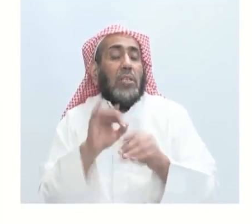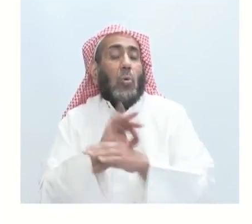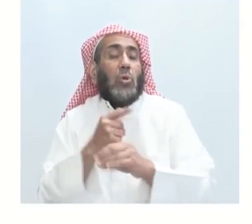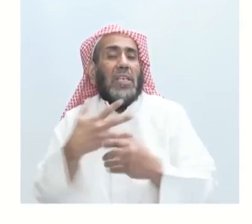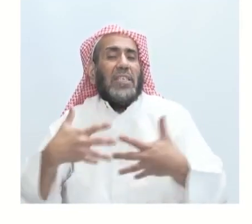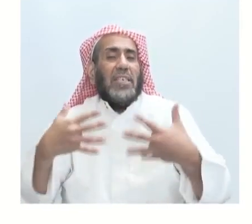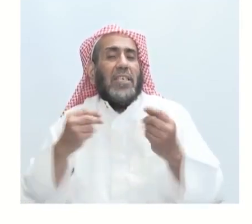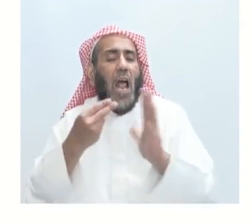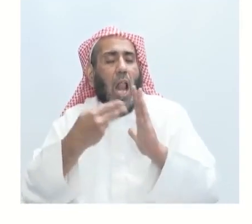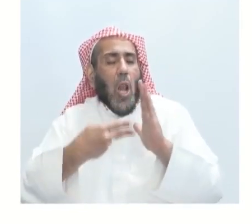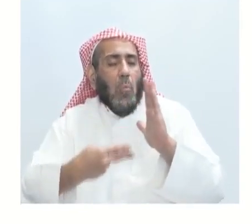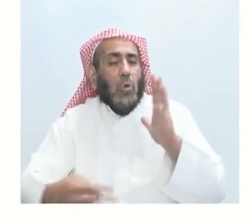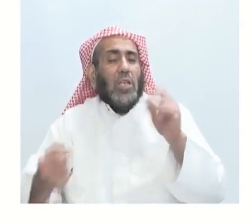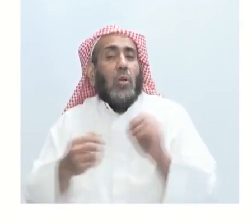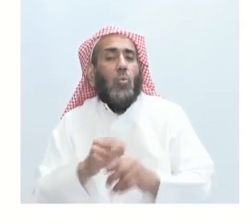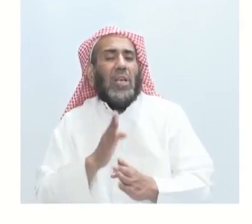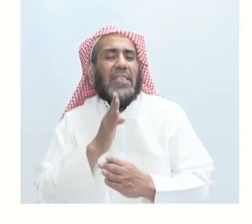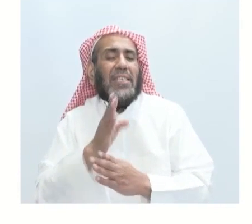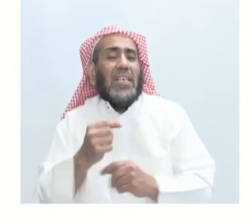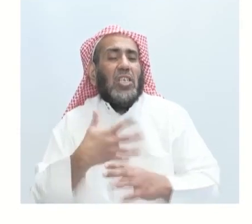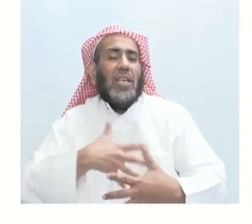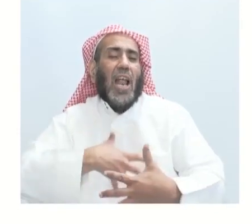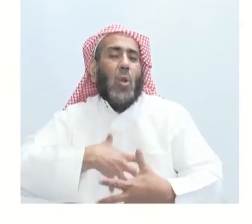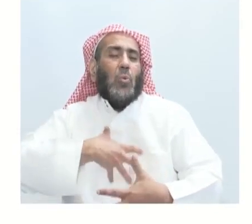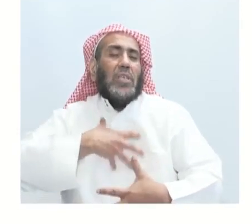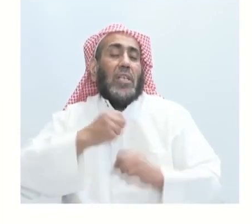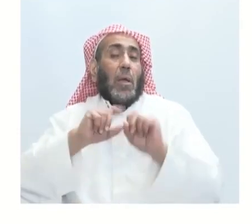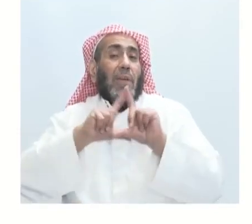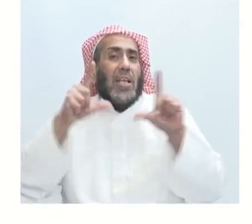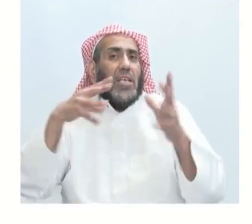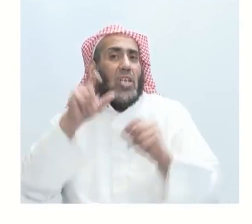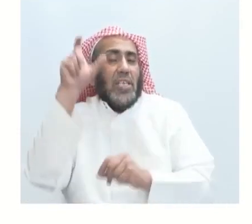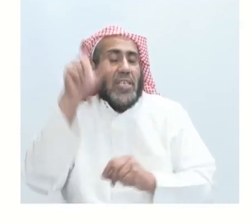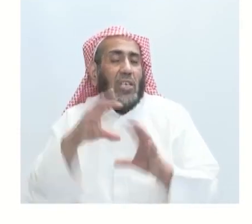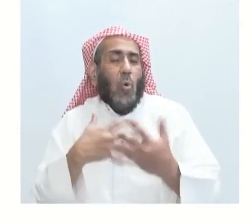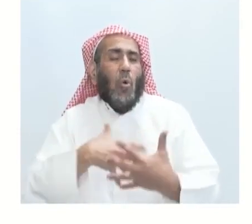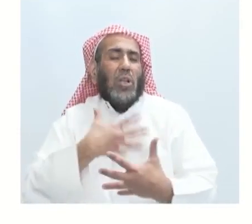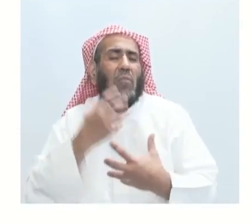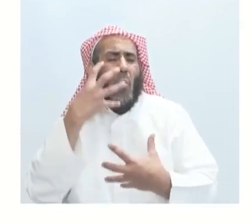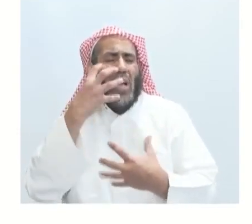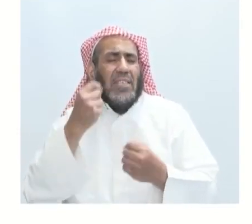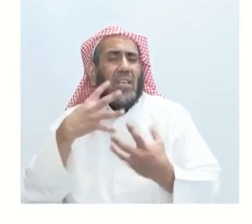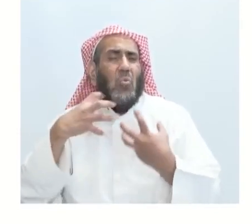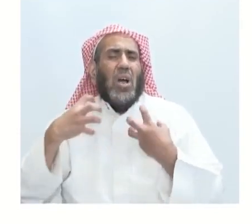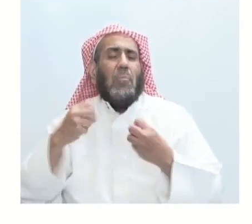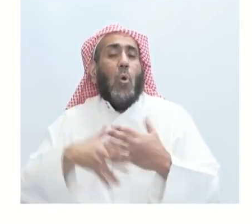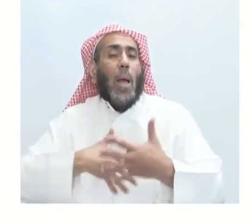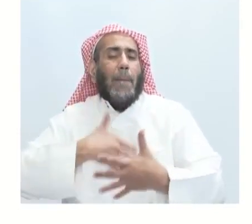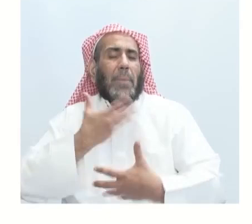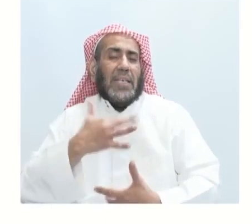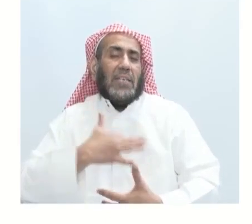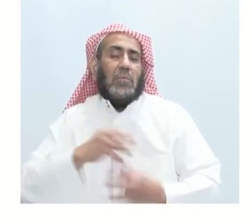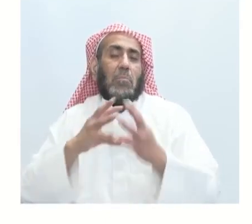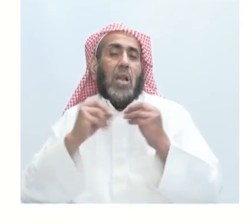من الشعر المرسل كذلك الاتجاه ال الشعر الوجداني الذي تتضح من في شخصيه الشاعر وعواطفه واحزانه والامه ويعبر عن النفس